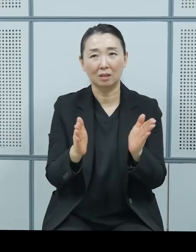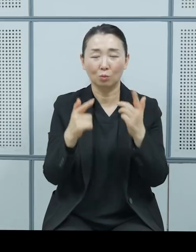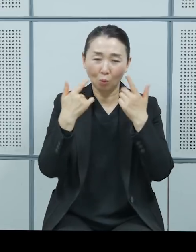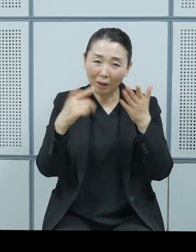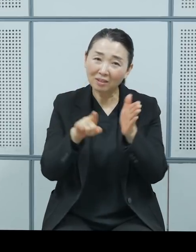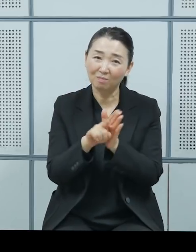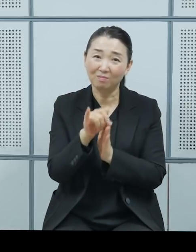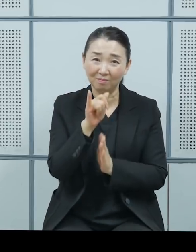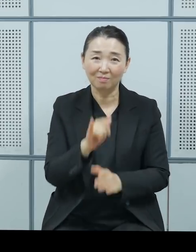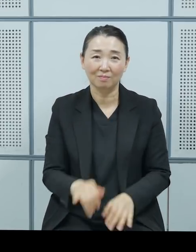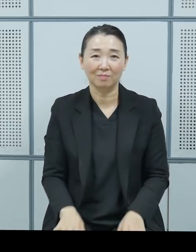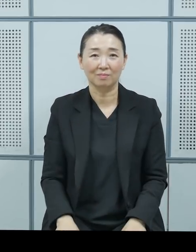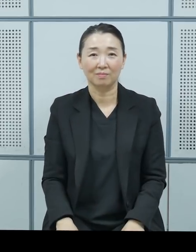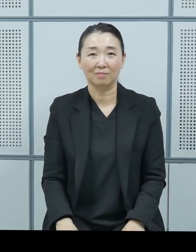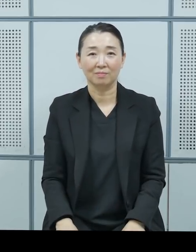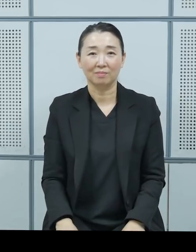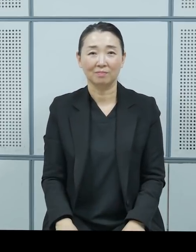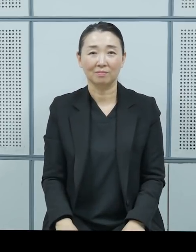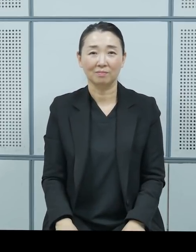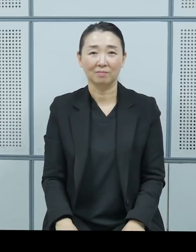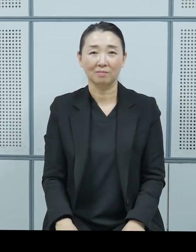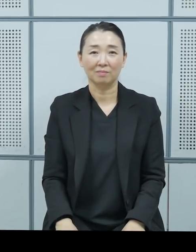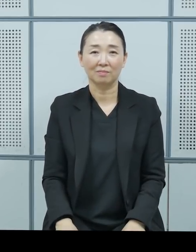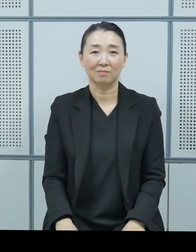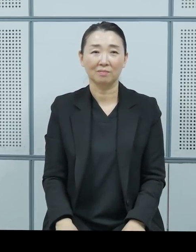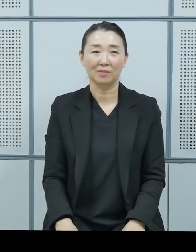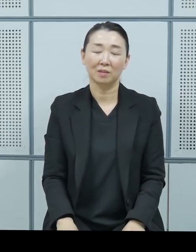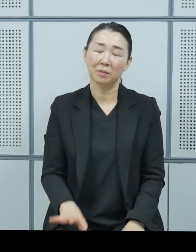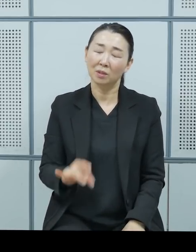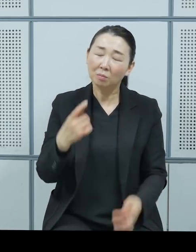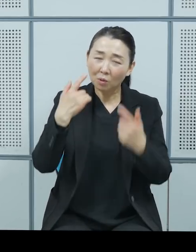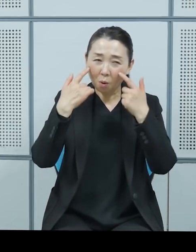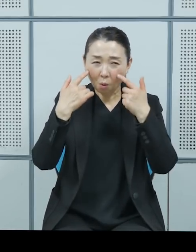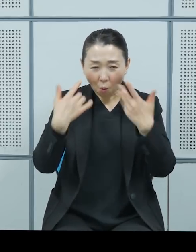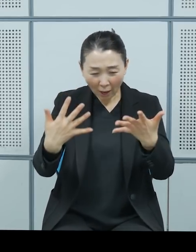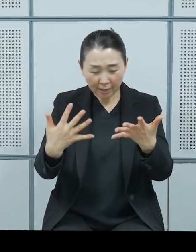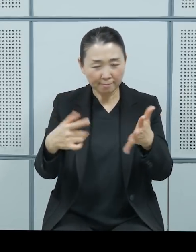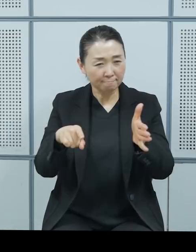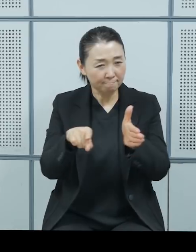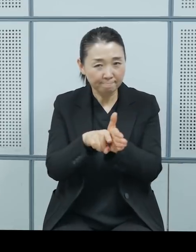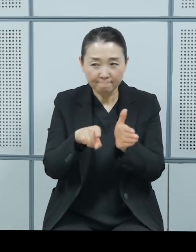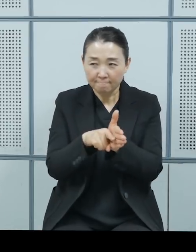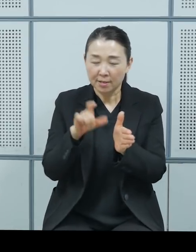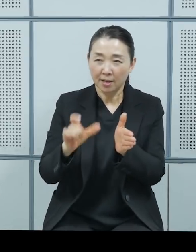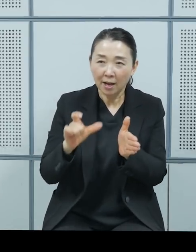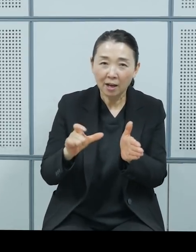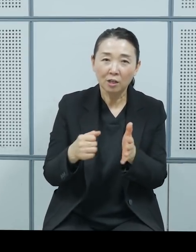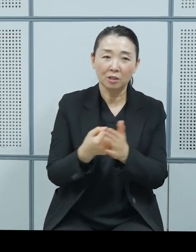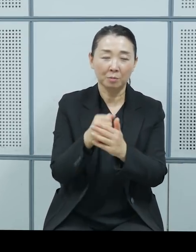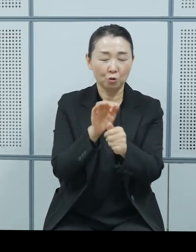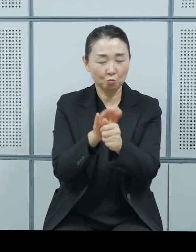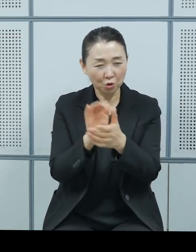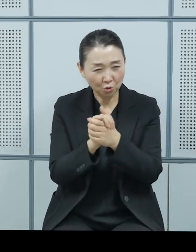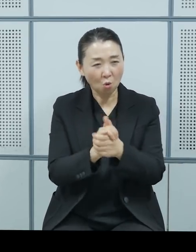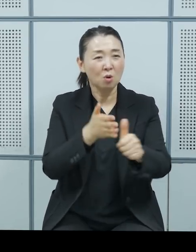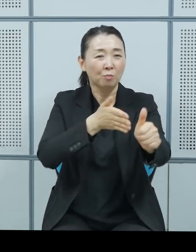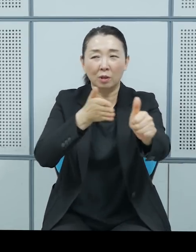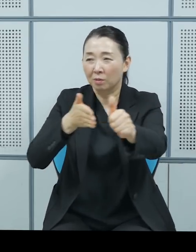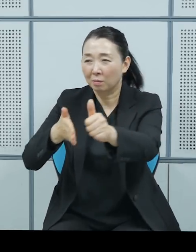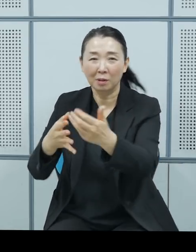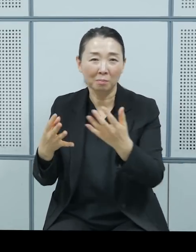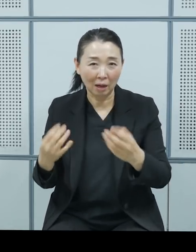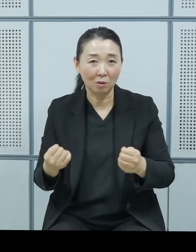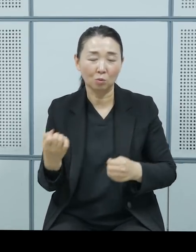확신 가운데 있었고요. 그런데 처음에는 오히려 확신이 강력해가지고 네. 중부 기도도 많이